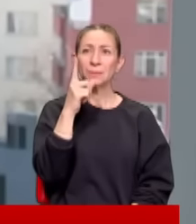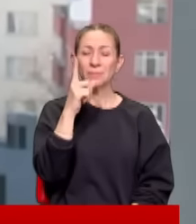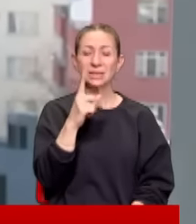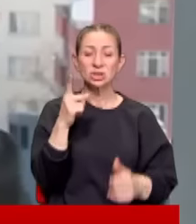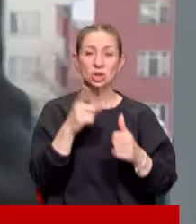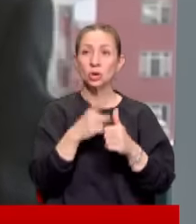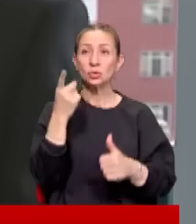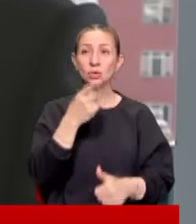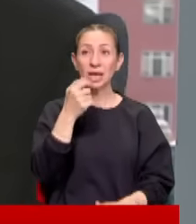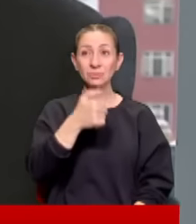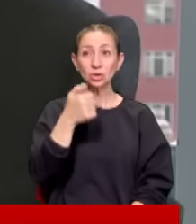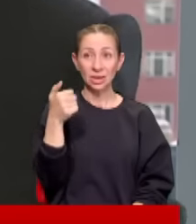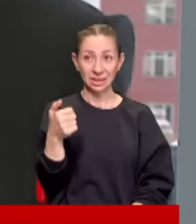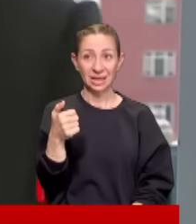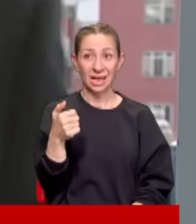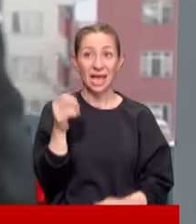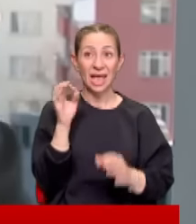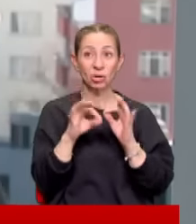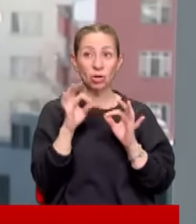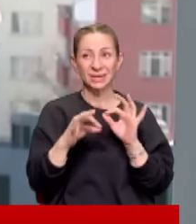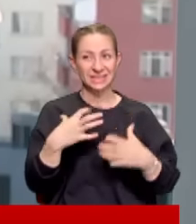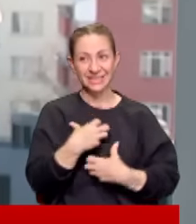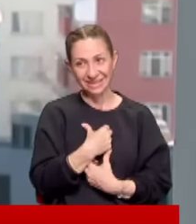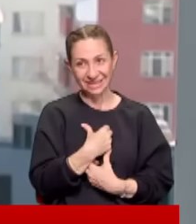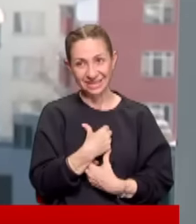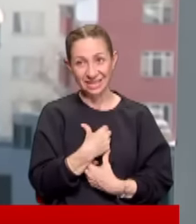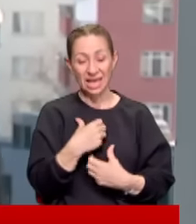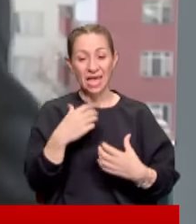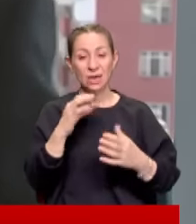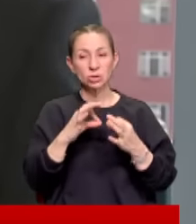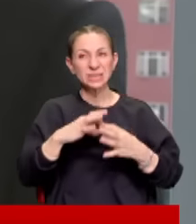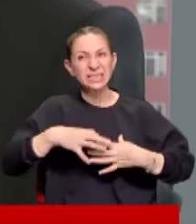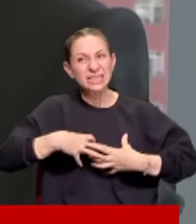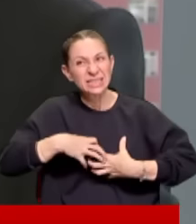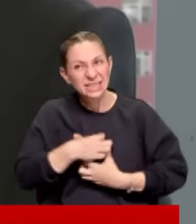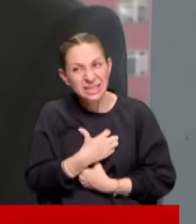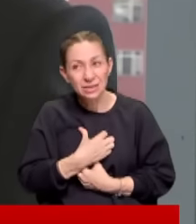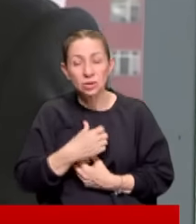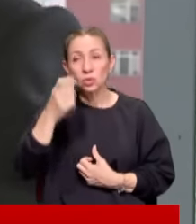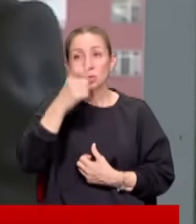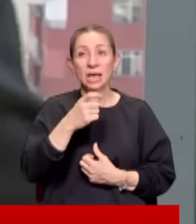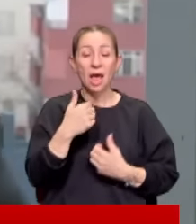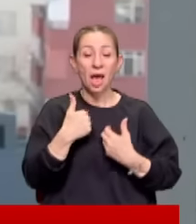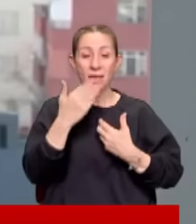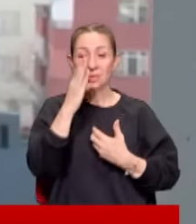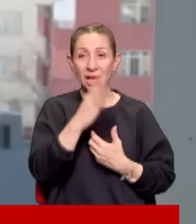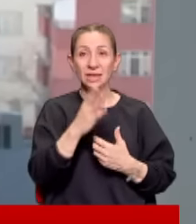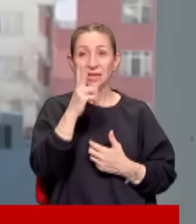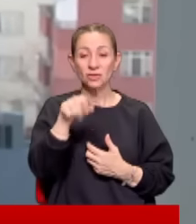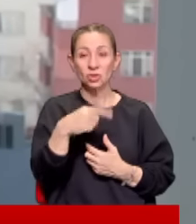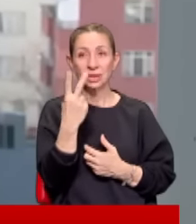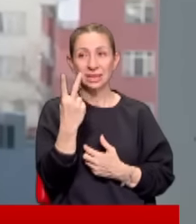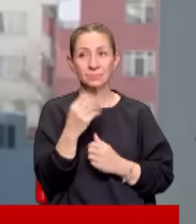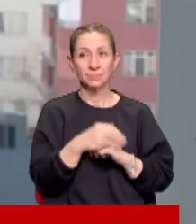öncelik %66 ile ekonomik kriz, ekonomik buhran. Türkiye'nin adalet problemi